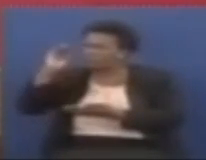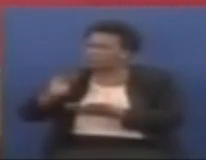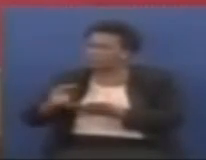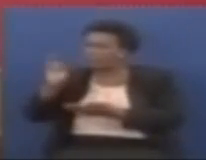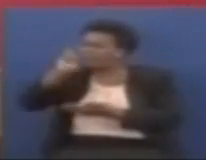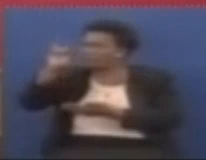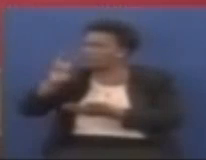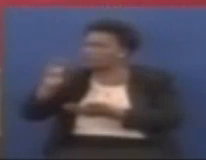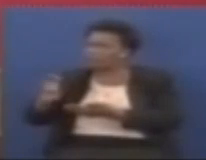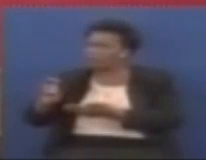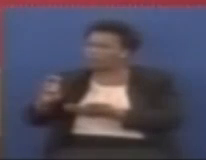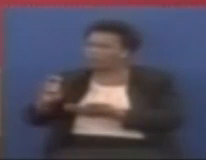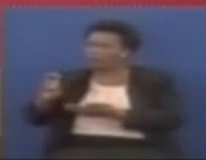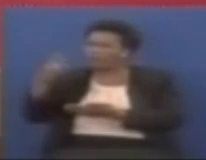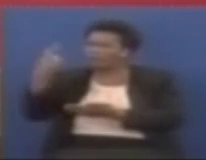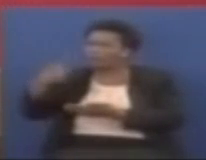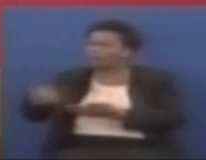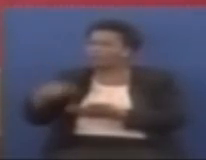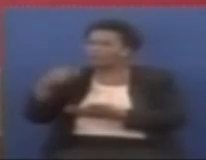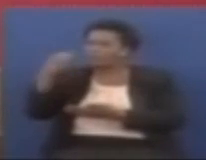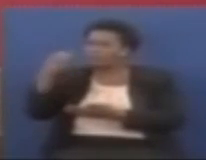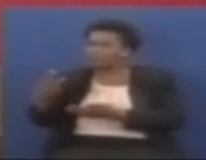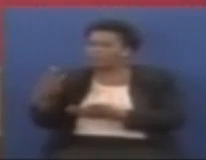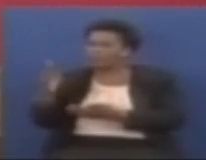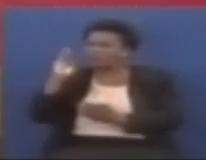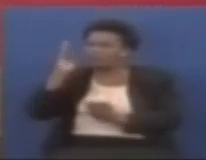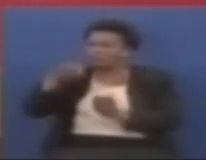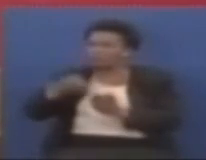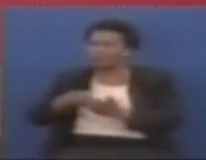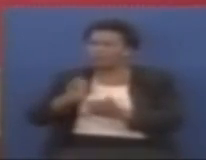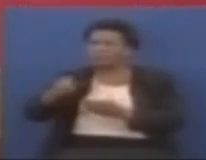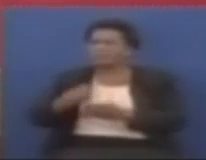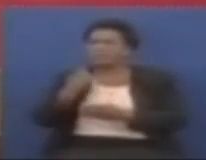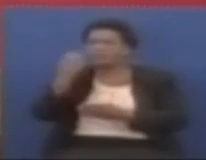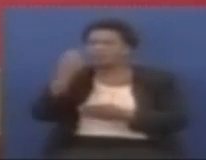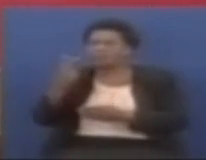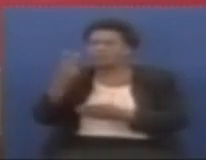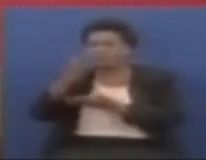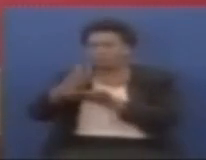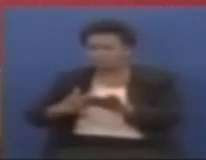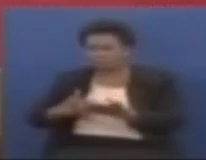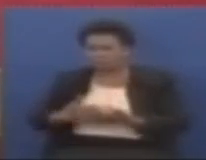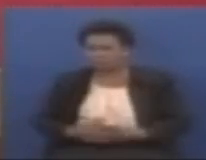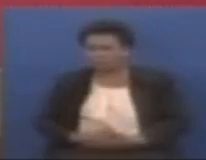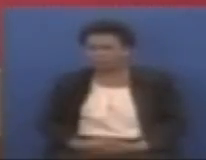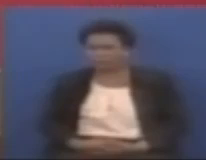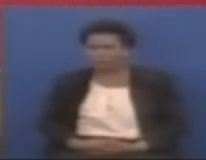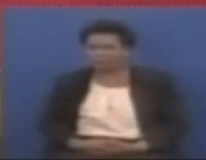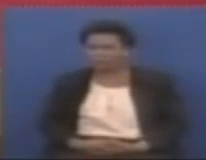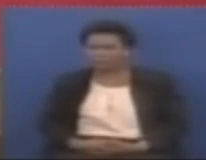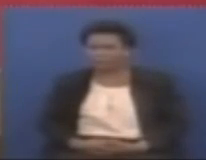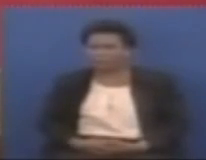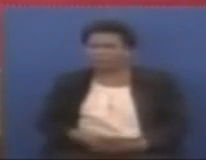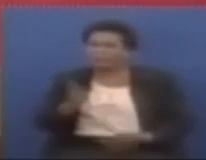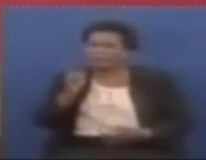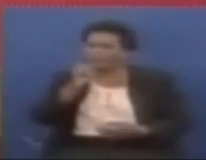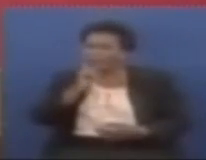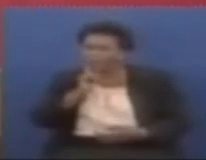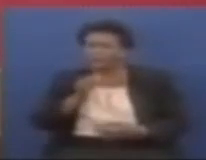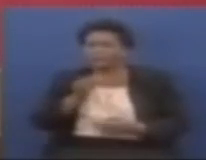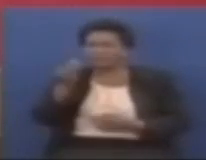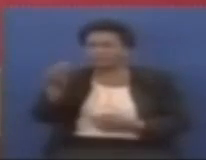uwakili haziruhusu mawakili wa nchi nyingine kufanya shughuli za uwakili, hasa uwakilishi